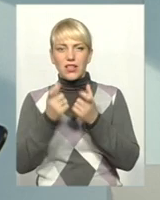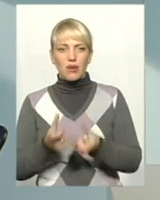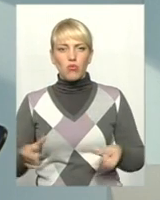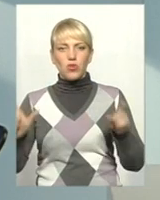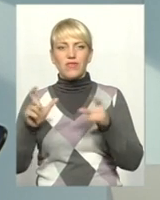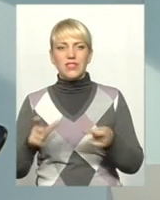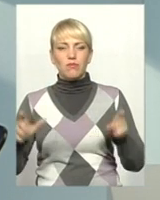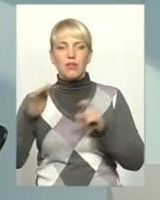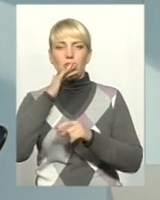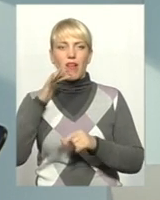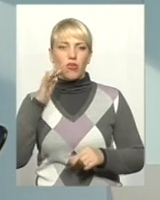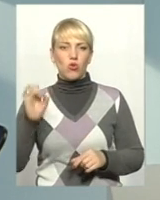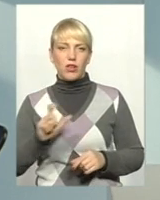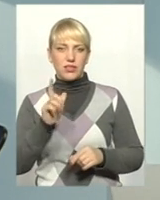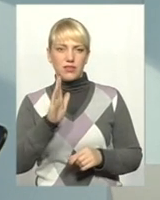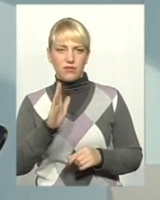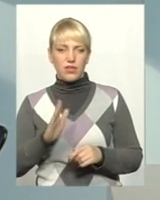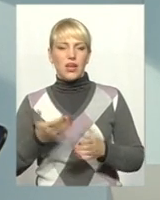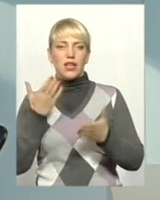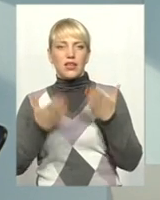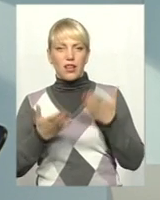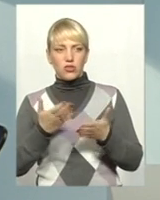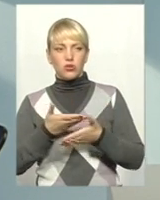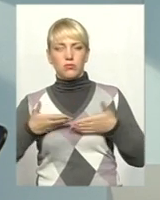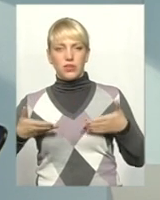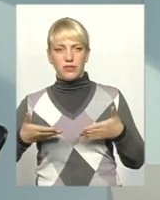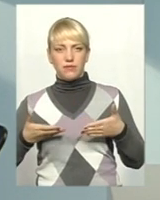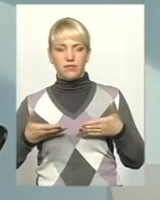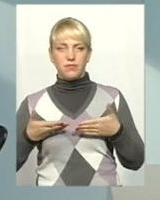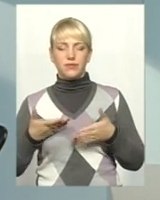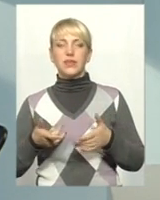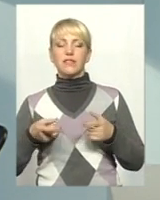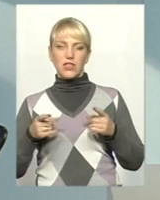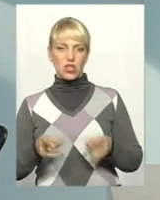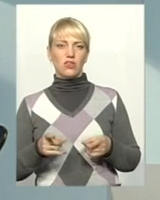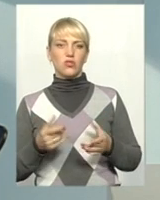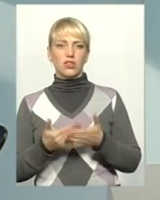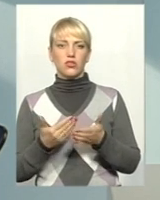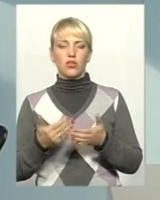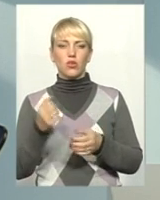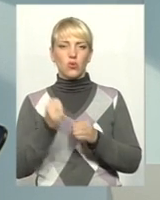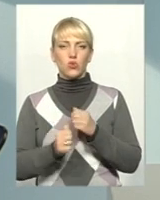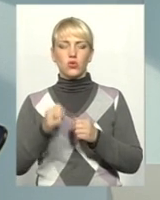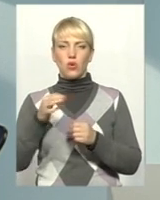збільшено. Ну, наприклад, ми, звичайно, кожна область вона